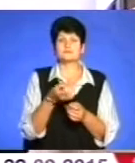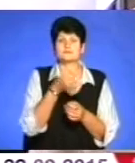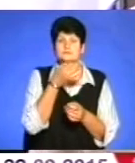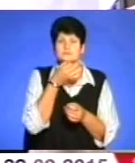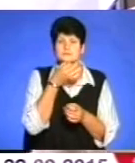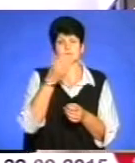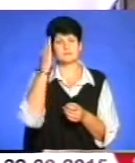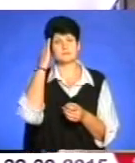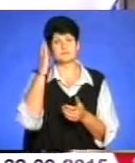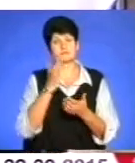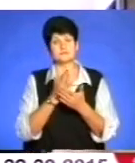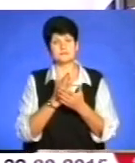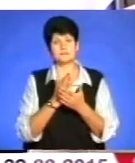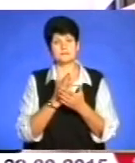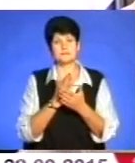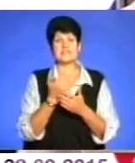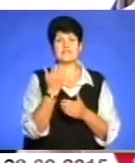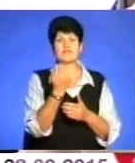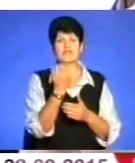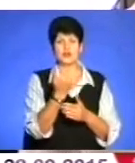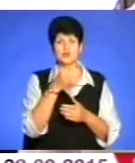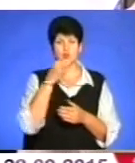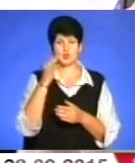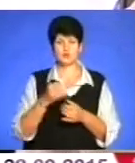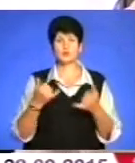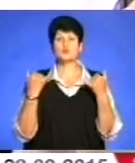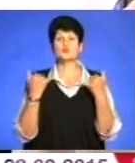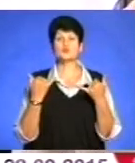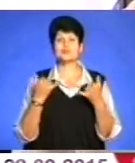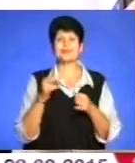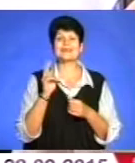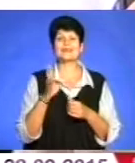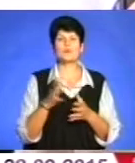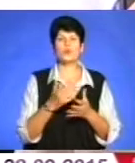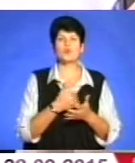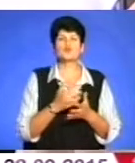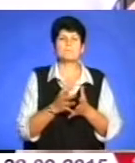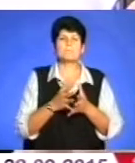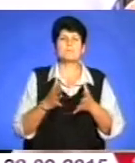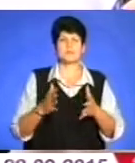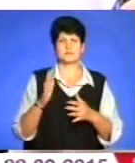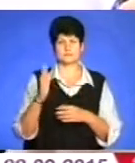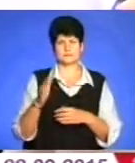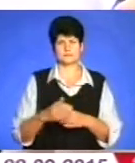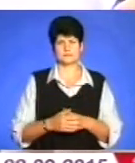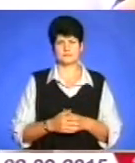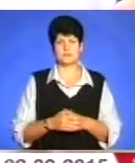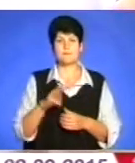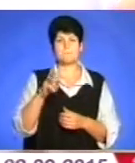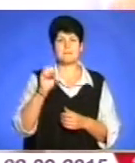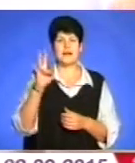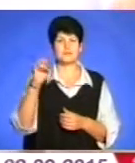здібності, старші. З вашого досвіду сьогодні, ким хочуть найбільше стати?